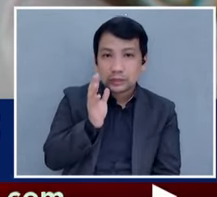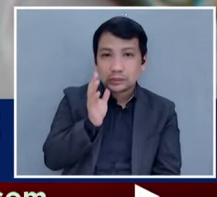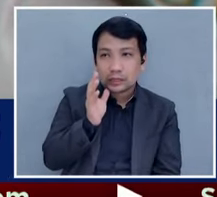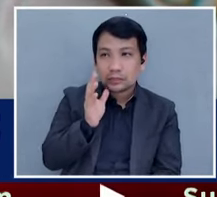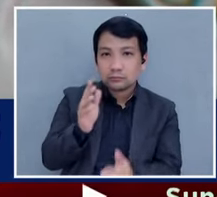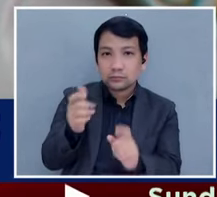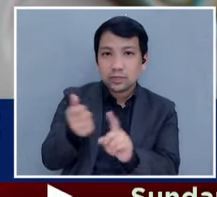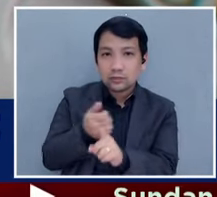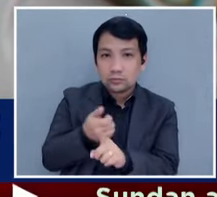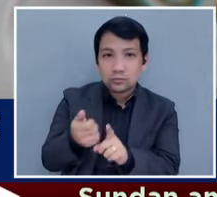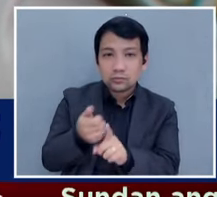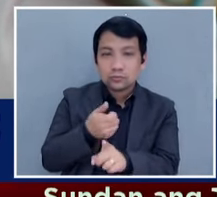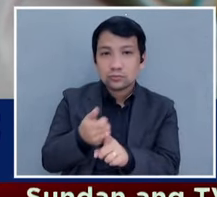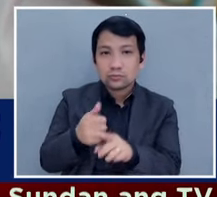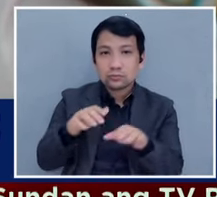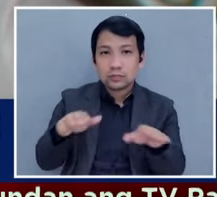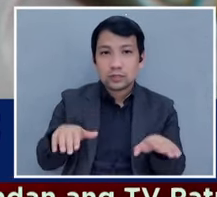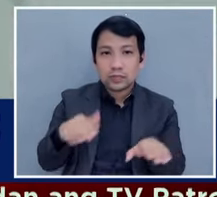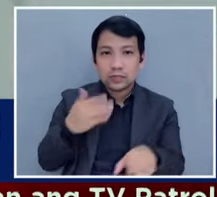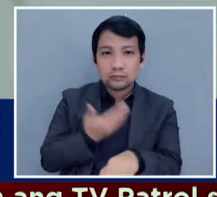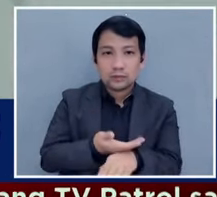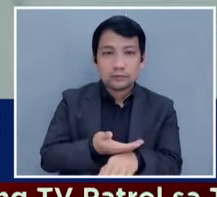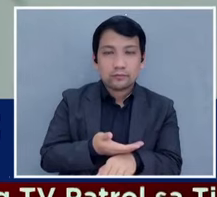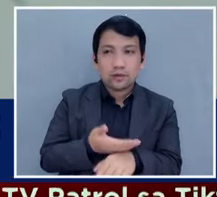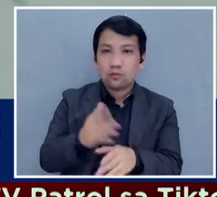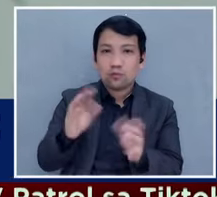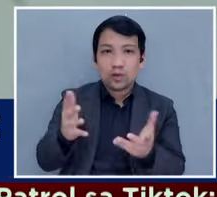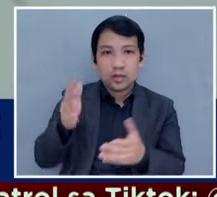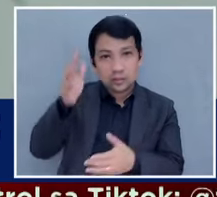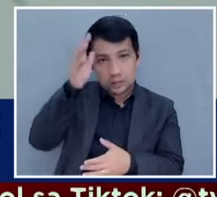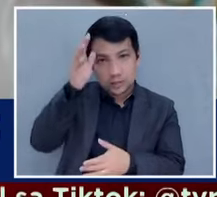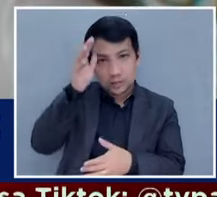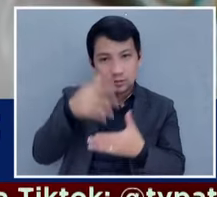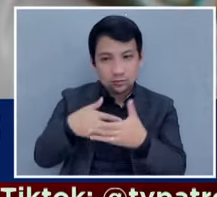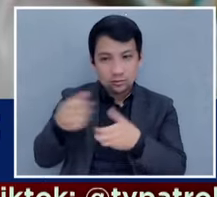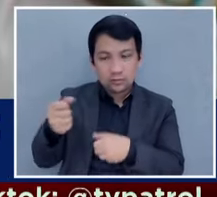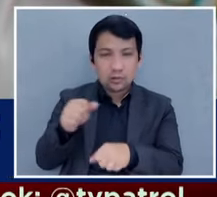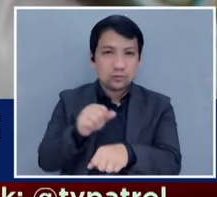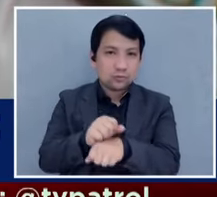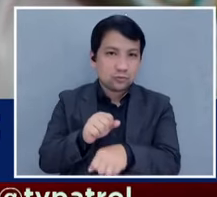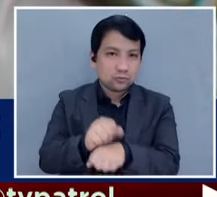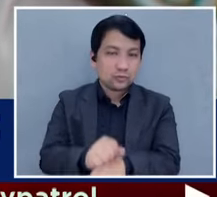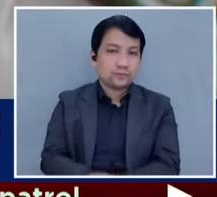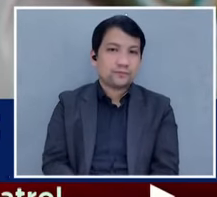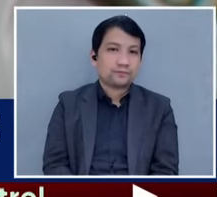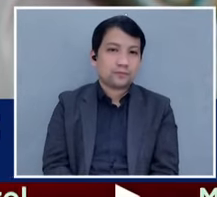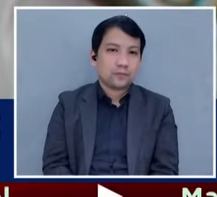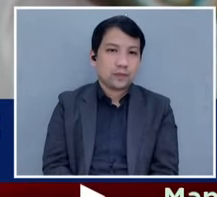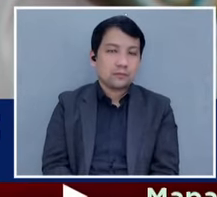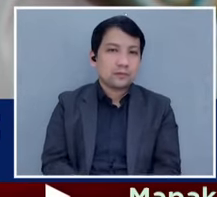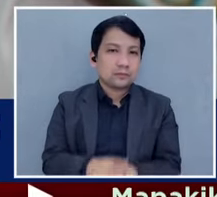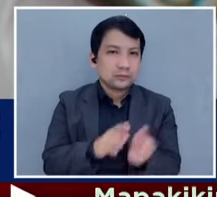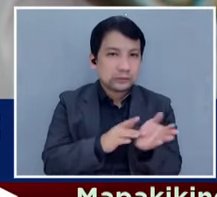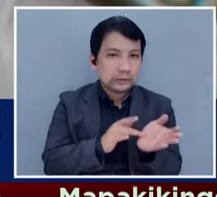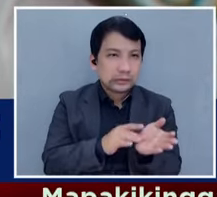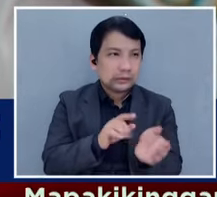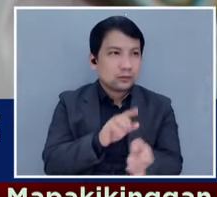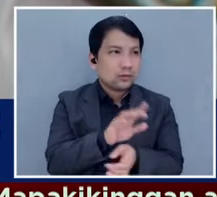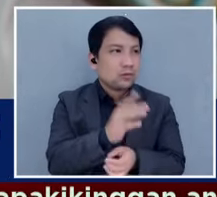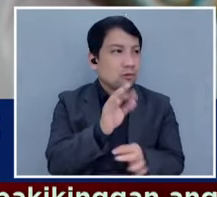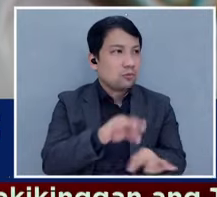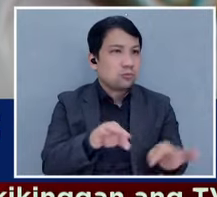mga anak kapag wala yung tatay, kapag umaalis at nagtatrabaho. So tinatake advantage niya yung opportunity na kung saan